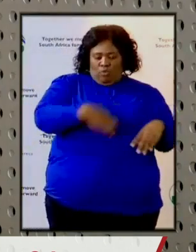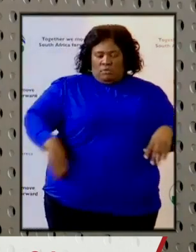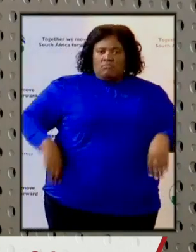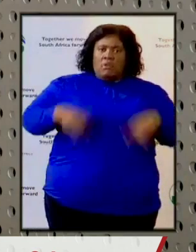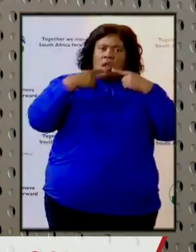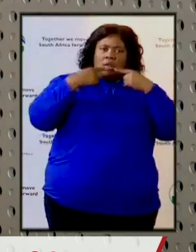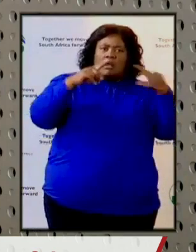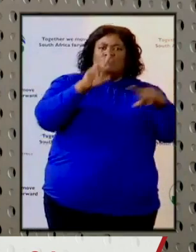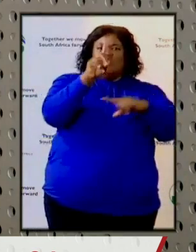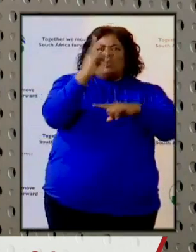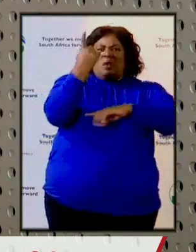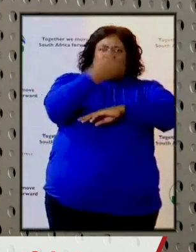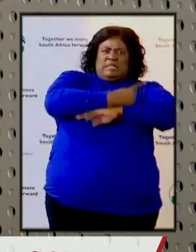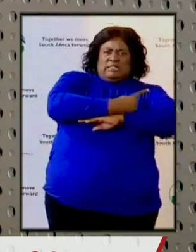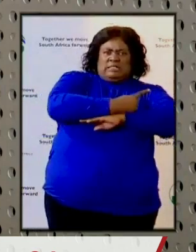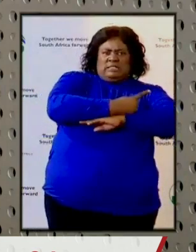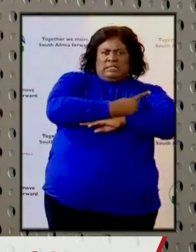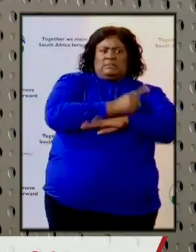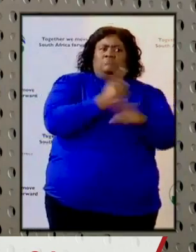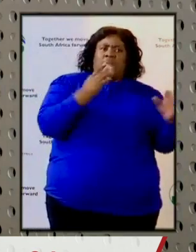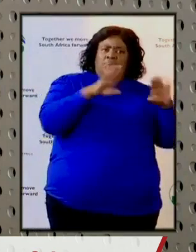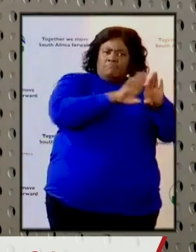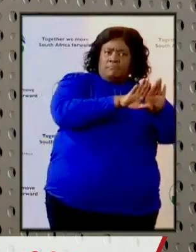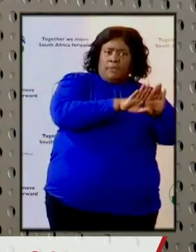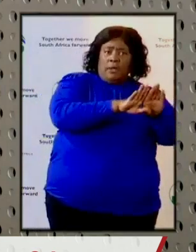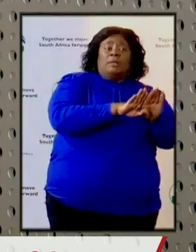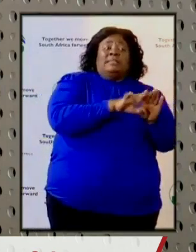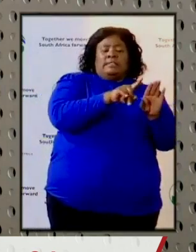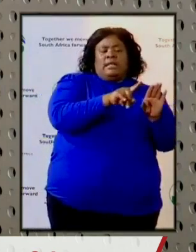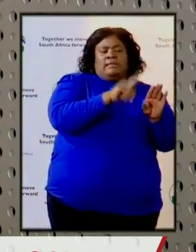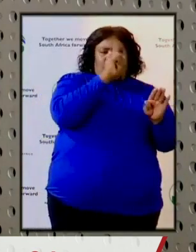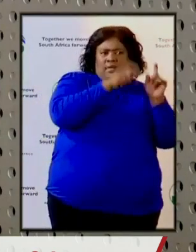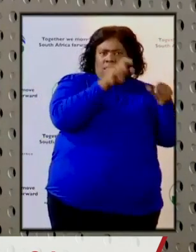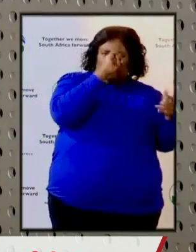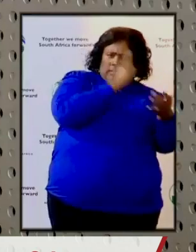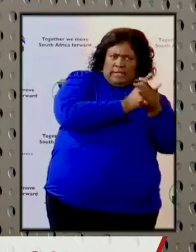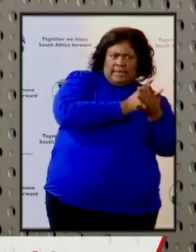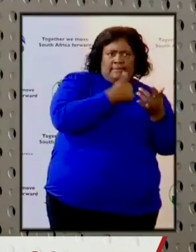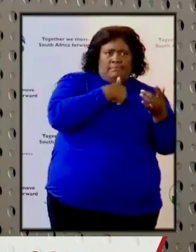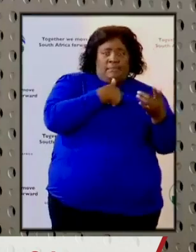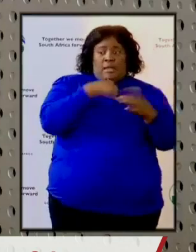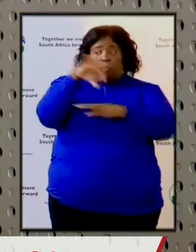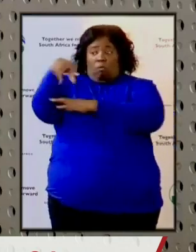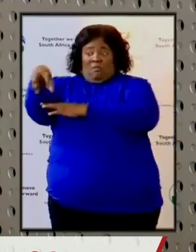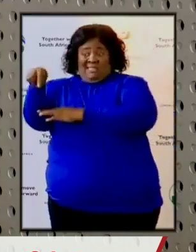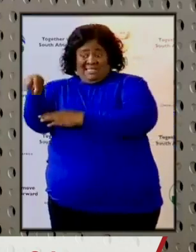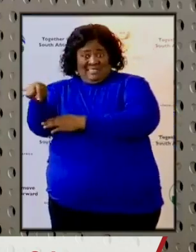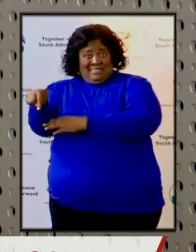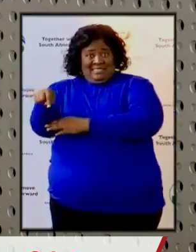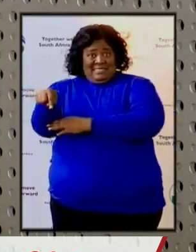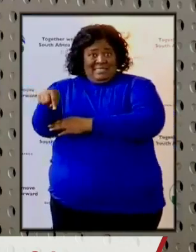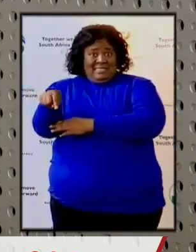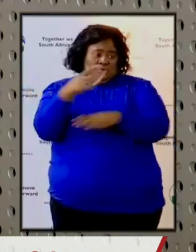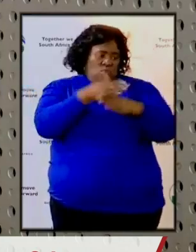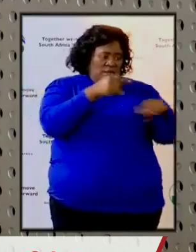bathatha isinqumo sokuthi hayi bona bafuna ukuya kwamanye ama-province bayovaleleka khona. Uma kufuneka